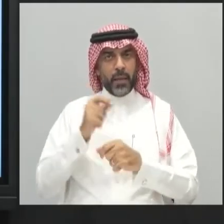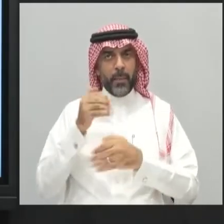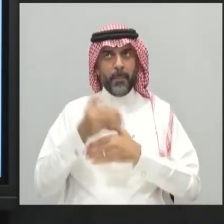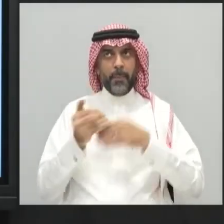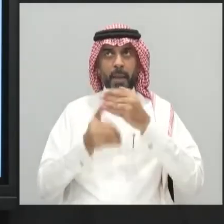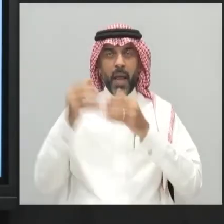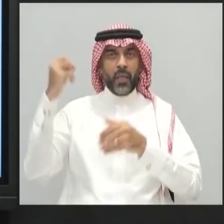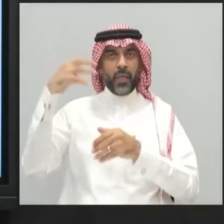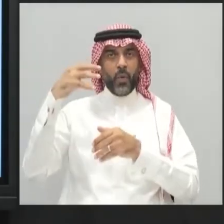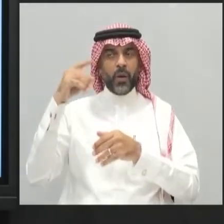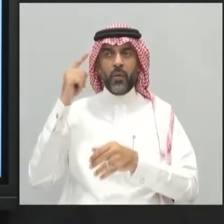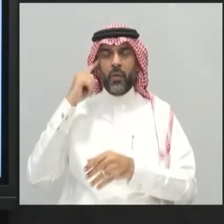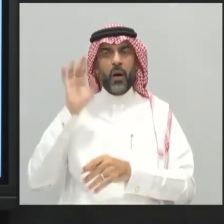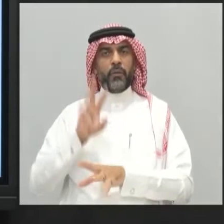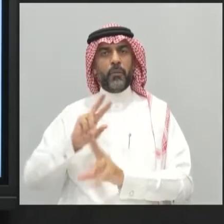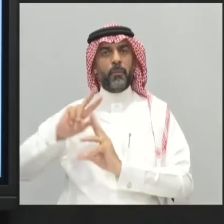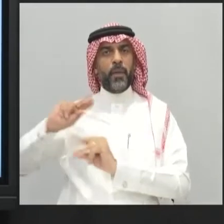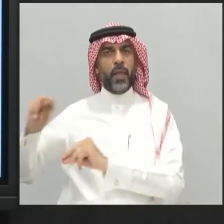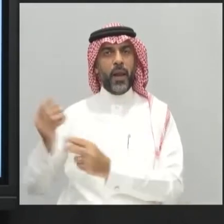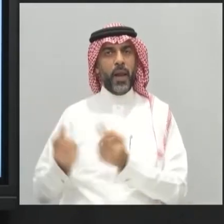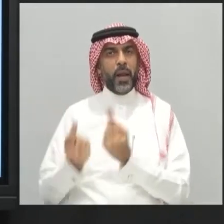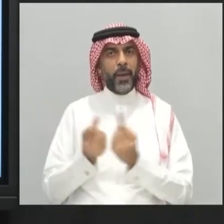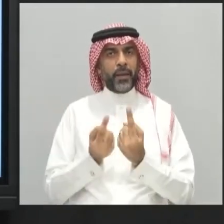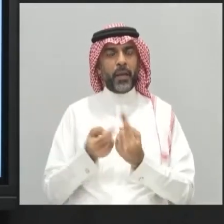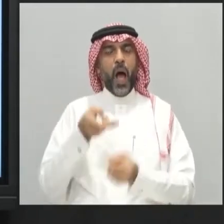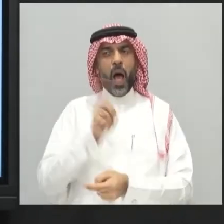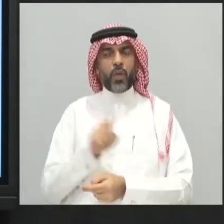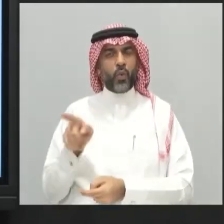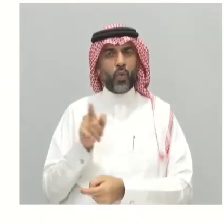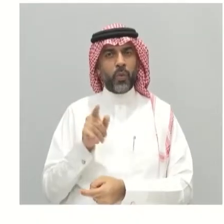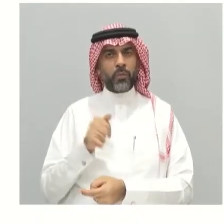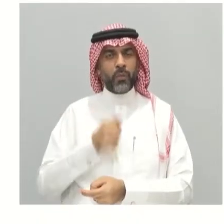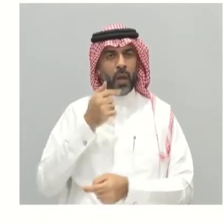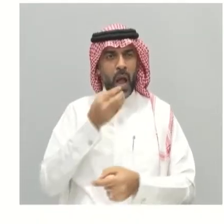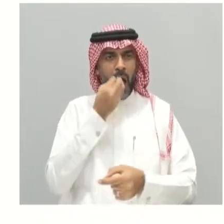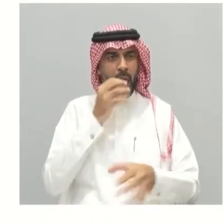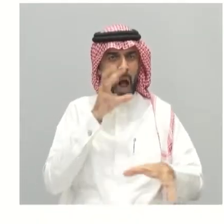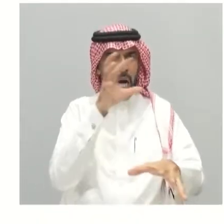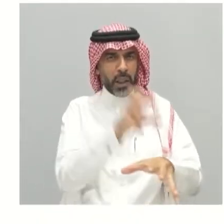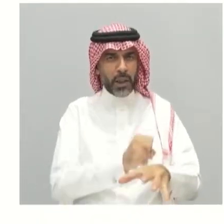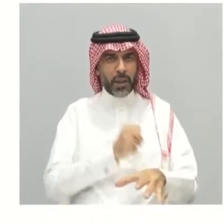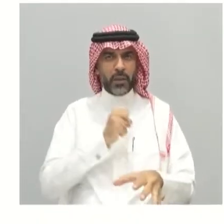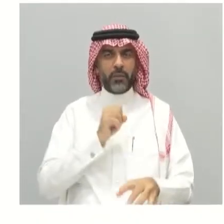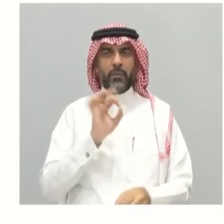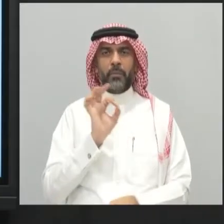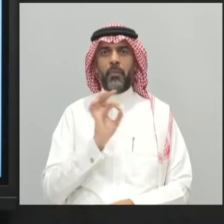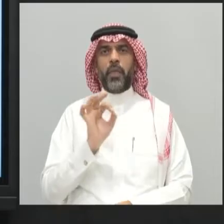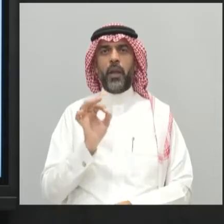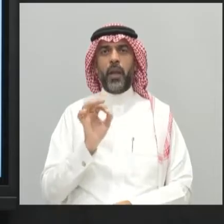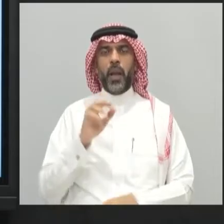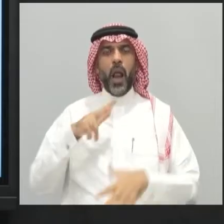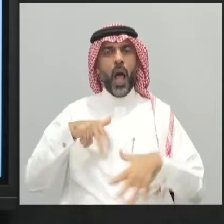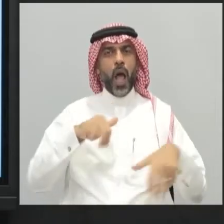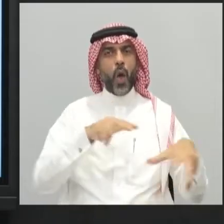الصفه تشترك فيما بينها وبين ماذا النبات وايضا ذكرنا انها تلتهم غذائها اذا هذه الصفه مشتركه بينها